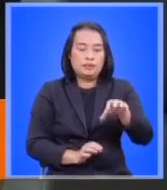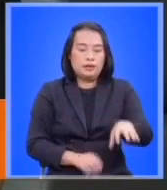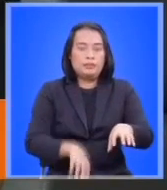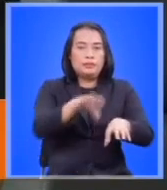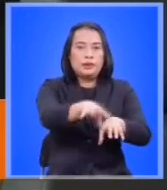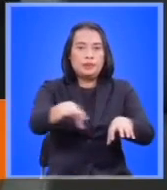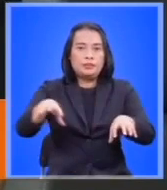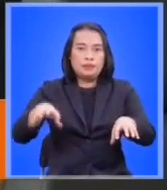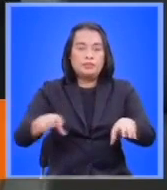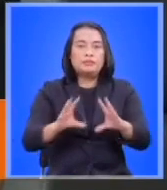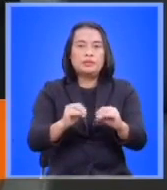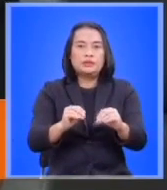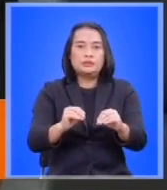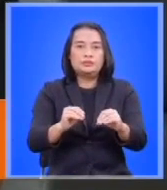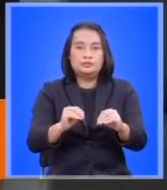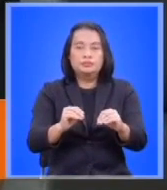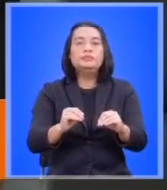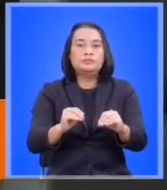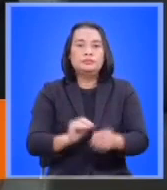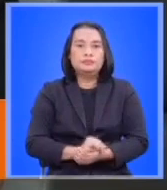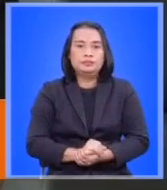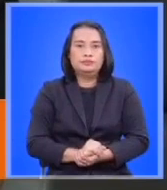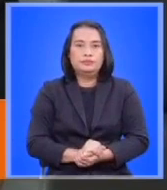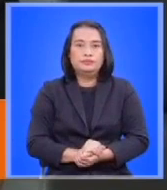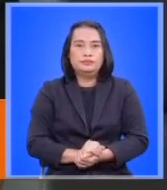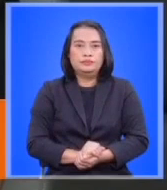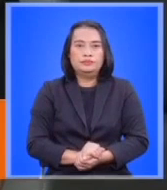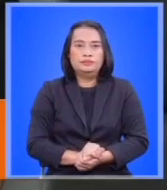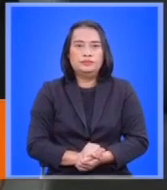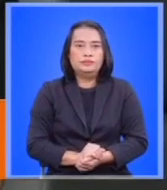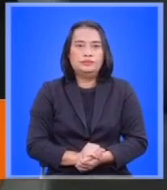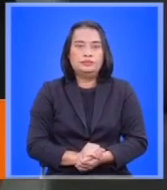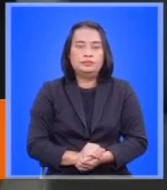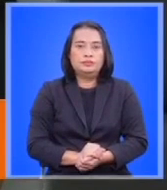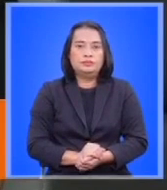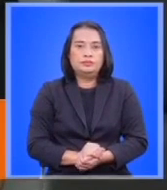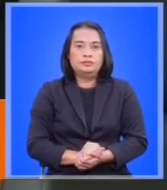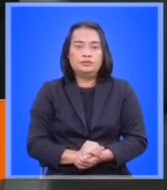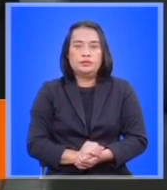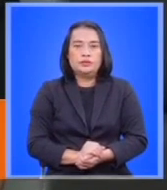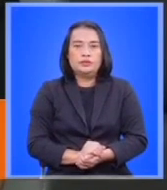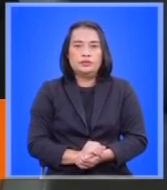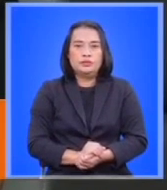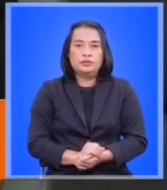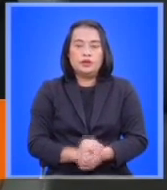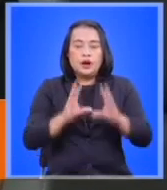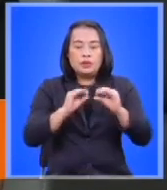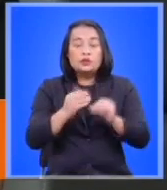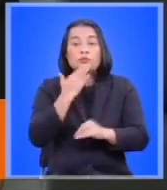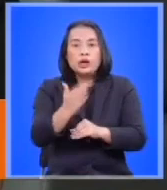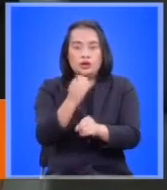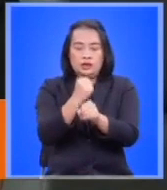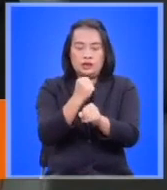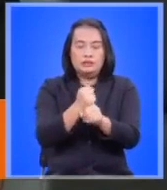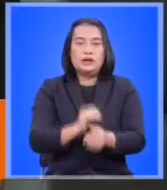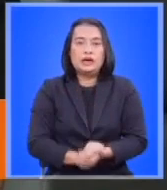ครับเพื่อนะครับในเรื่องของกำหนดในเรื่องของการดำเนินการทางนี้ก็เพื่อให้มั่นใ